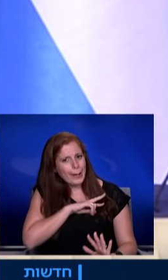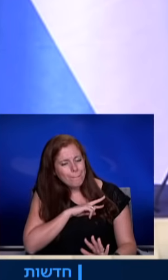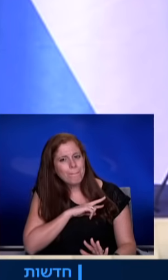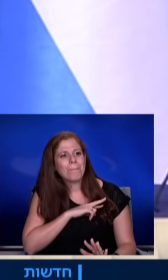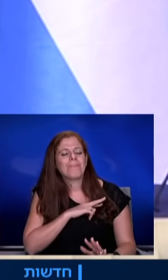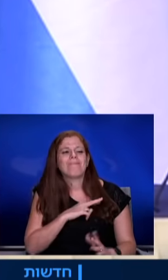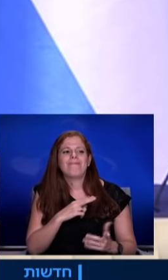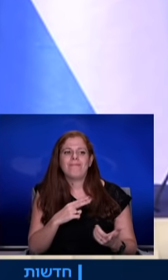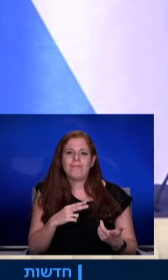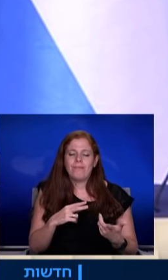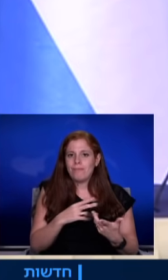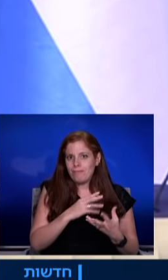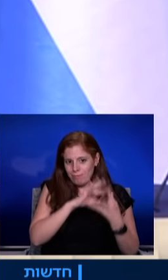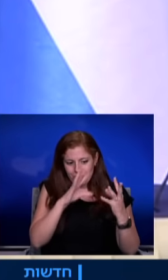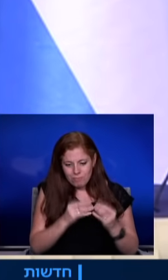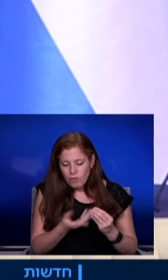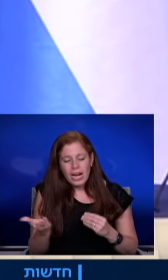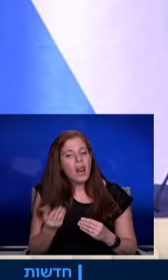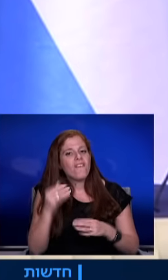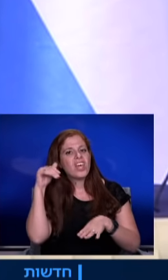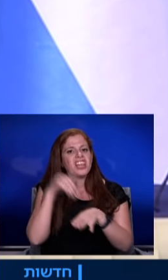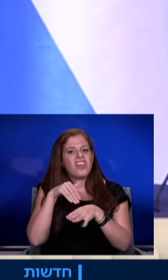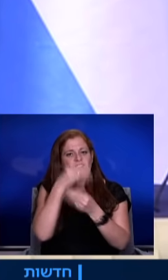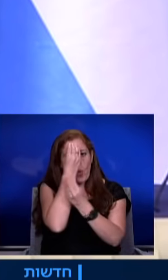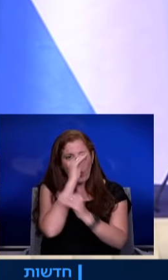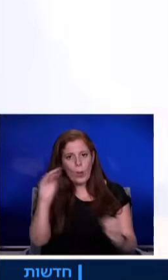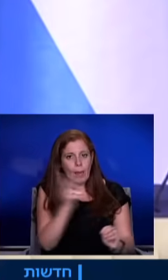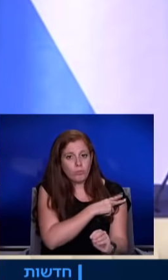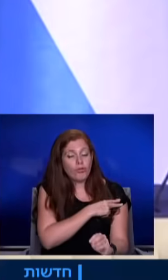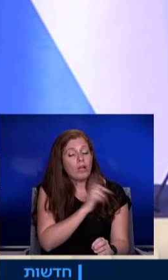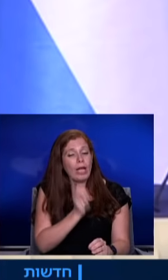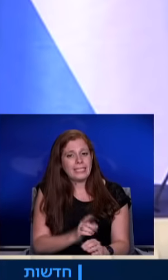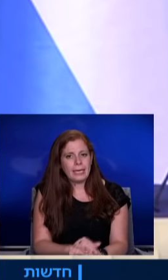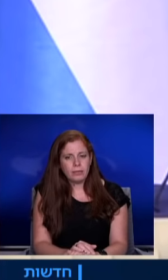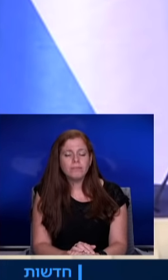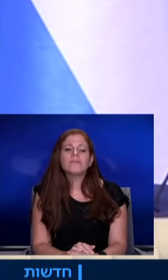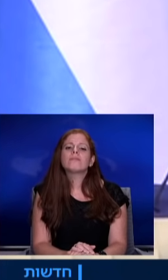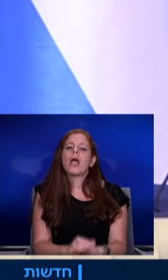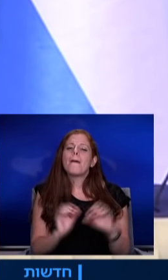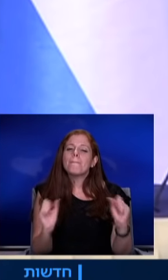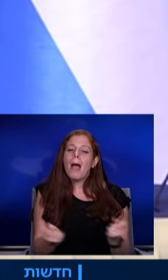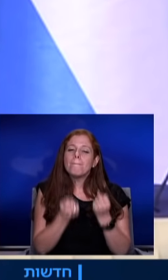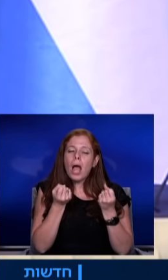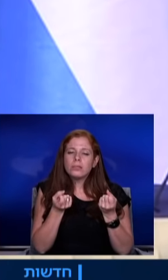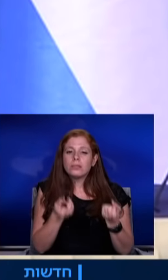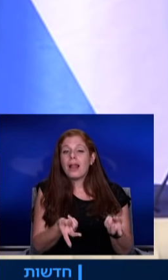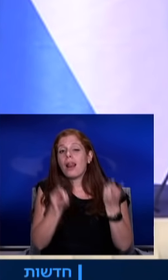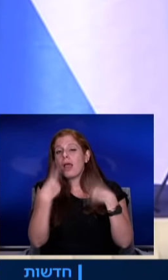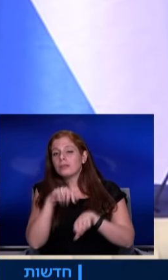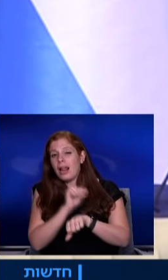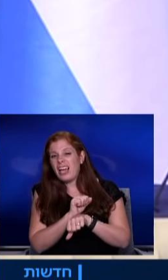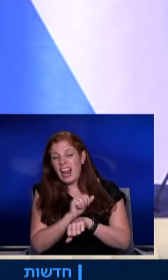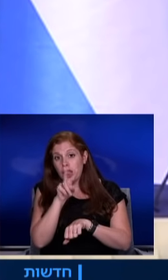ואחריות כללית ודיווחו למשטרה על מה שהיה צריך. המאמץ להחזיר לכלא את